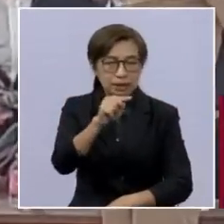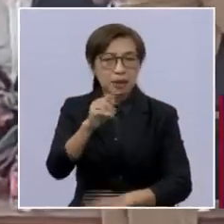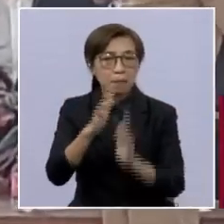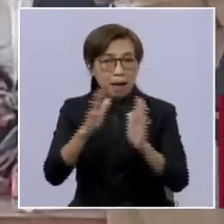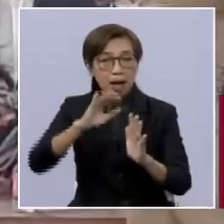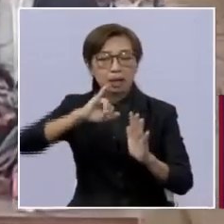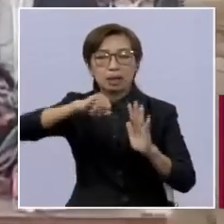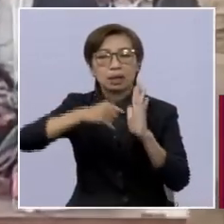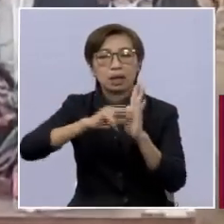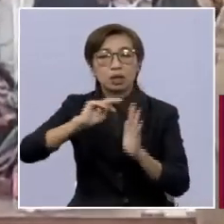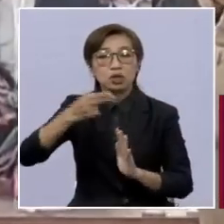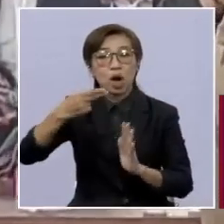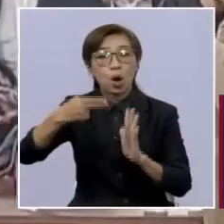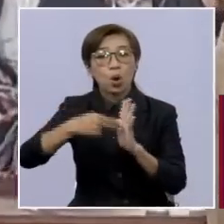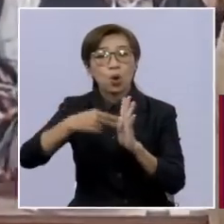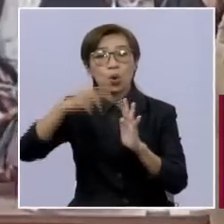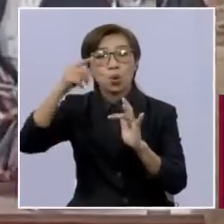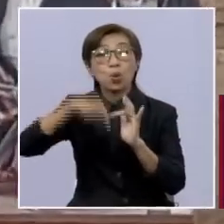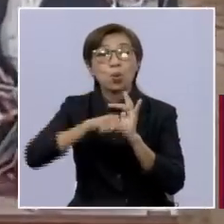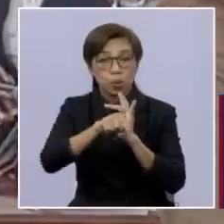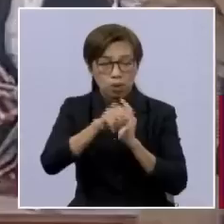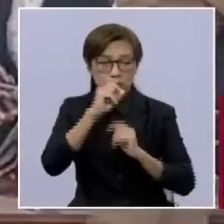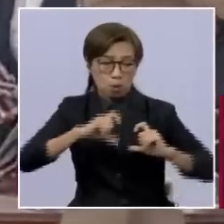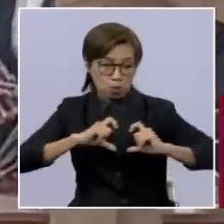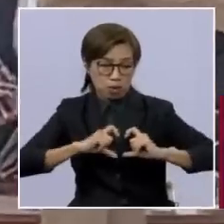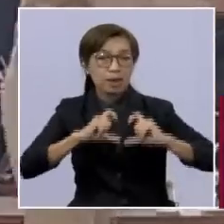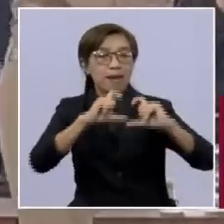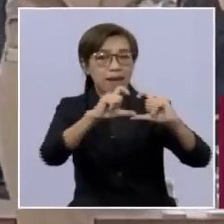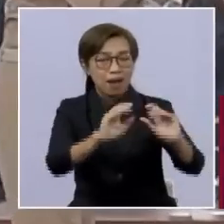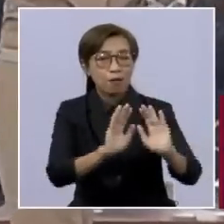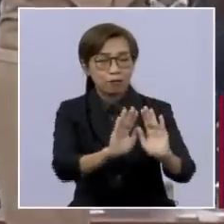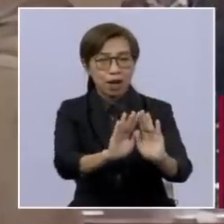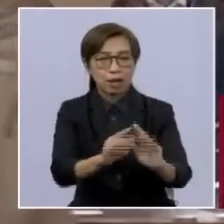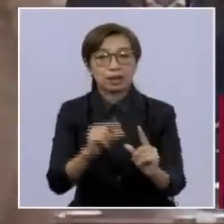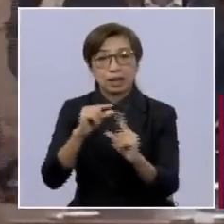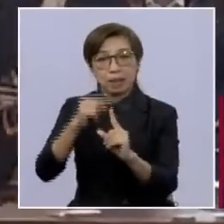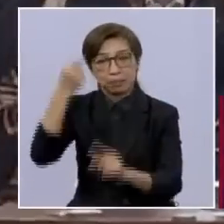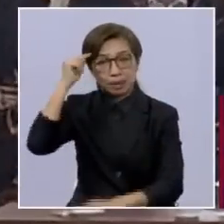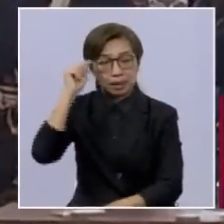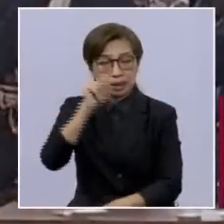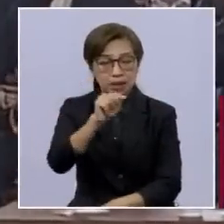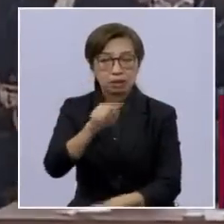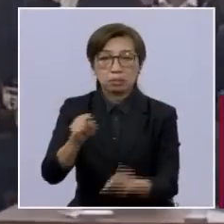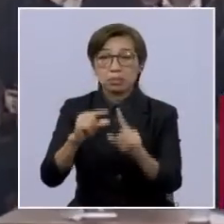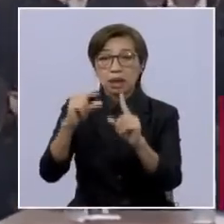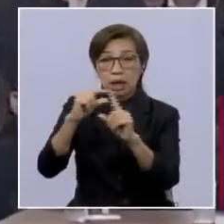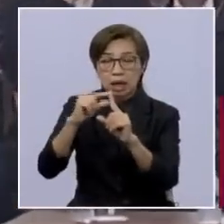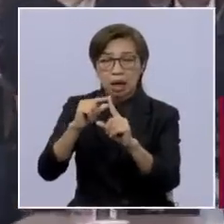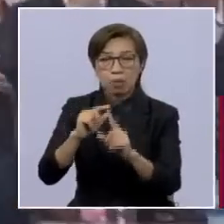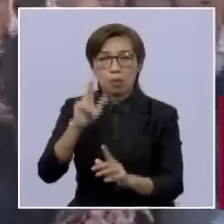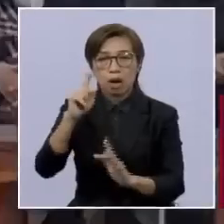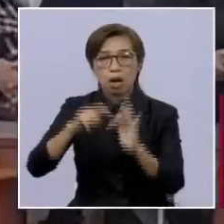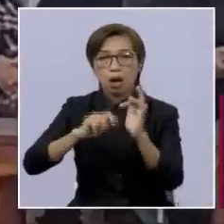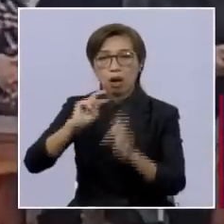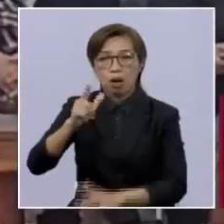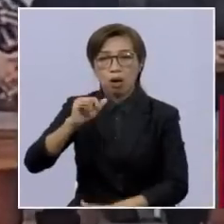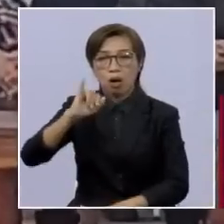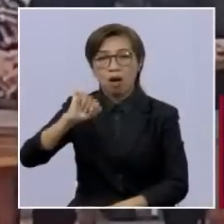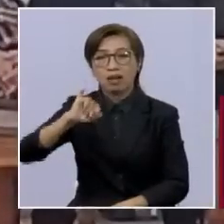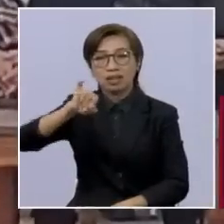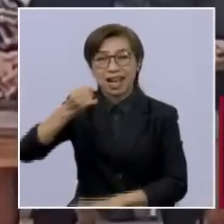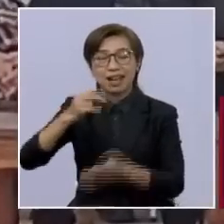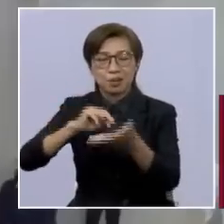บอกว่าเอาหัวใจมาฝากแล้วก็พูดถึงคำว่าคิดถึงนะฮะที่คนใต้เนี่ยเรียกว่าข้องใจนะฮะนอกจ